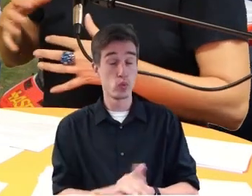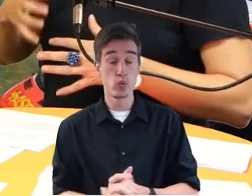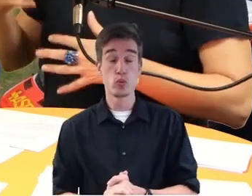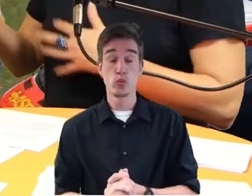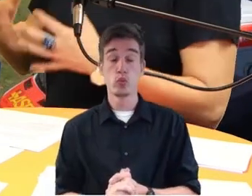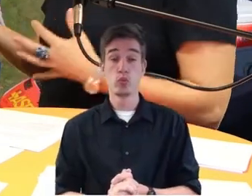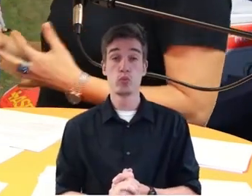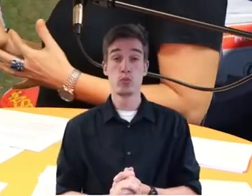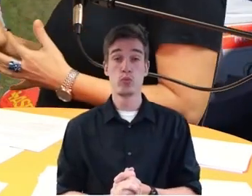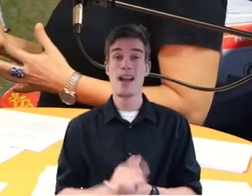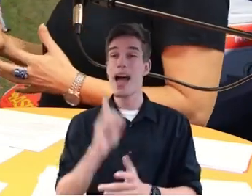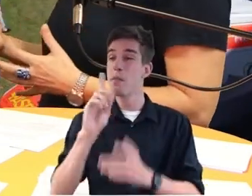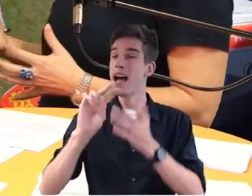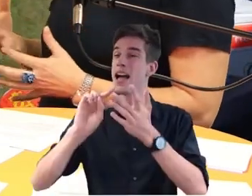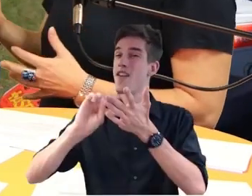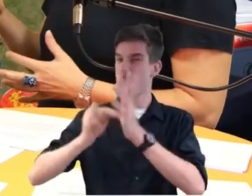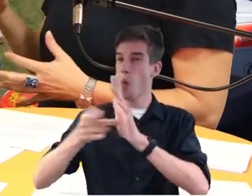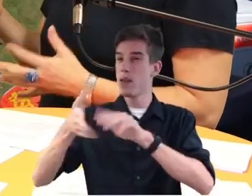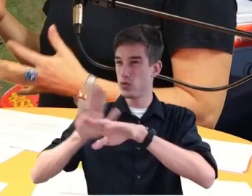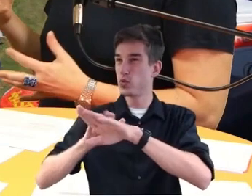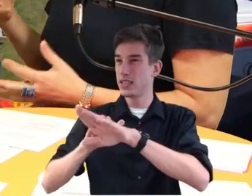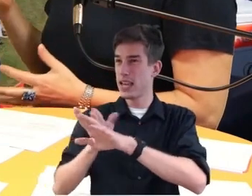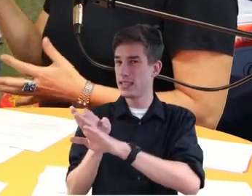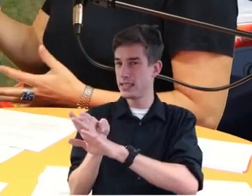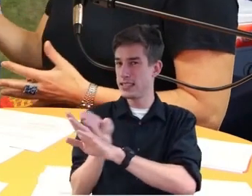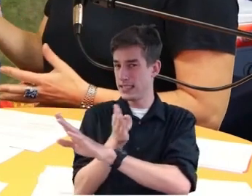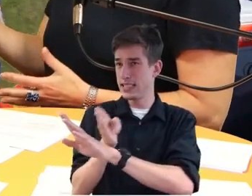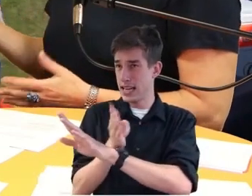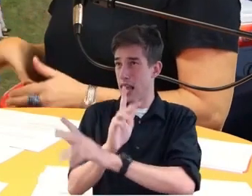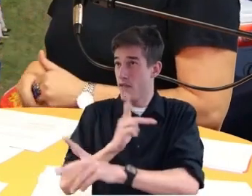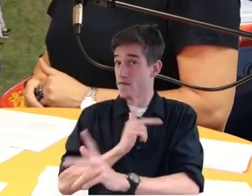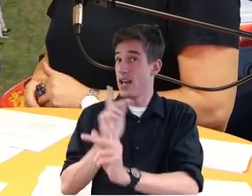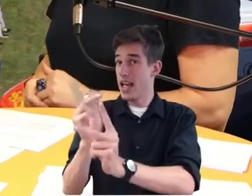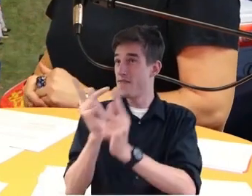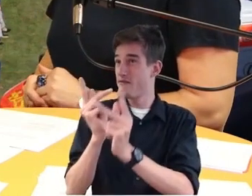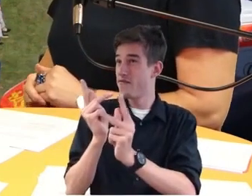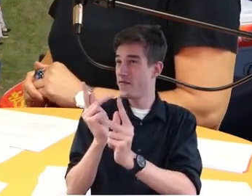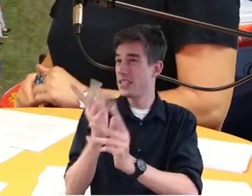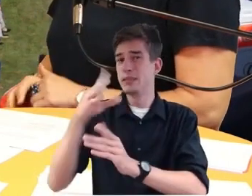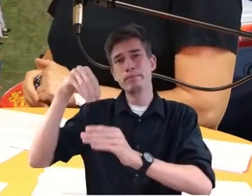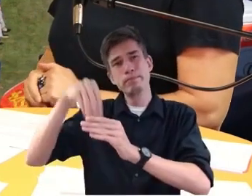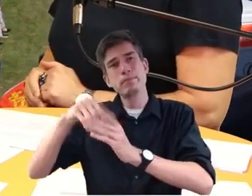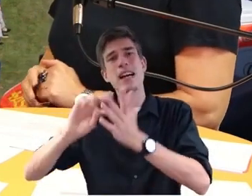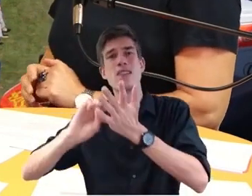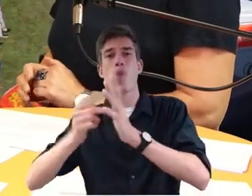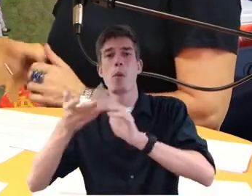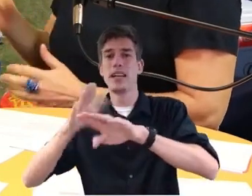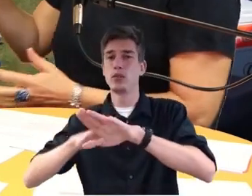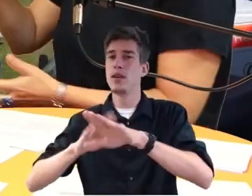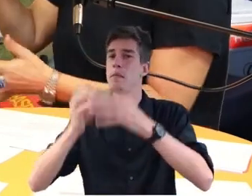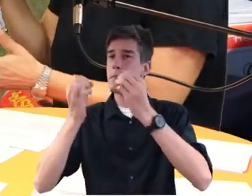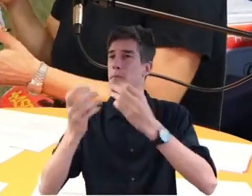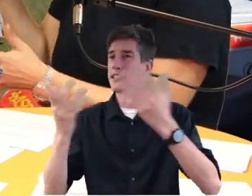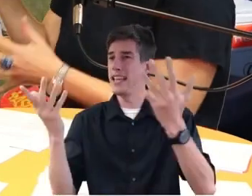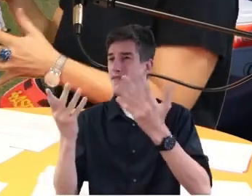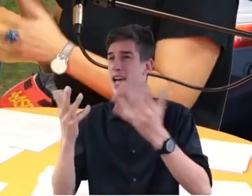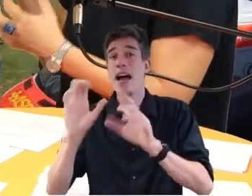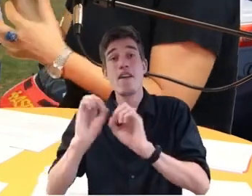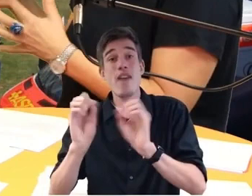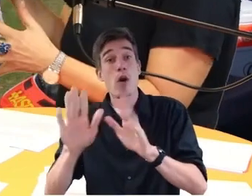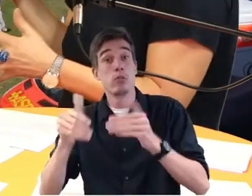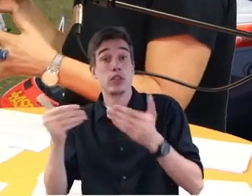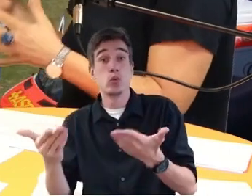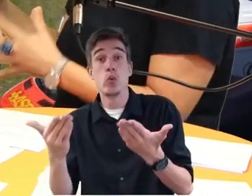diese vorbereitungszeit die ist ja auch eigentlich wichtig was was passiert denn da konnte wieso ist das so